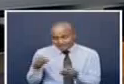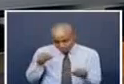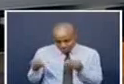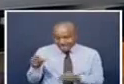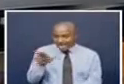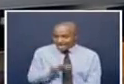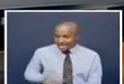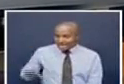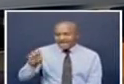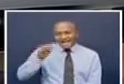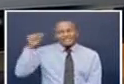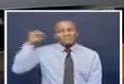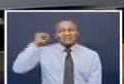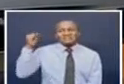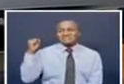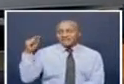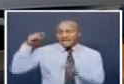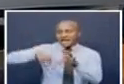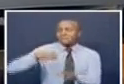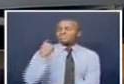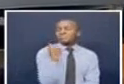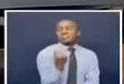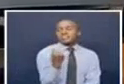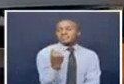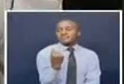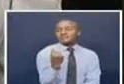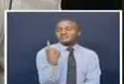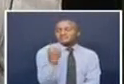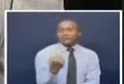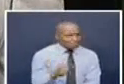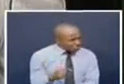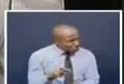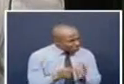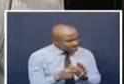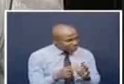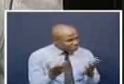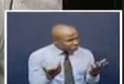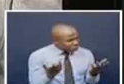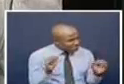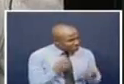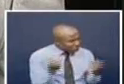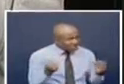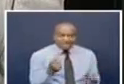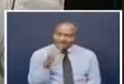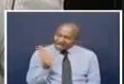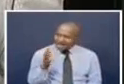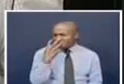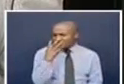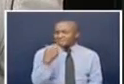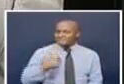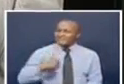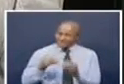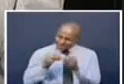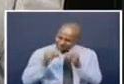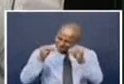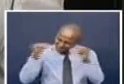wengine ambao wanasiasa waliingia juzi. Mimi ni mzee kwa siasa. Huko ni kusema hakufuatwa na demokrasia. ODM hao wengine wamekuja tu juzi. Mimi